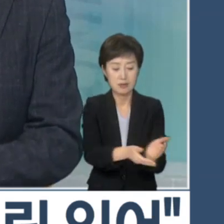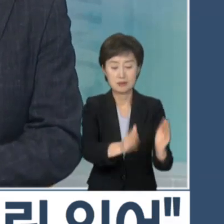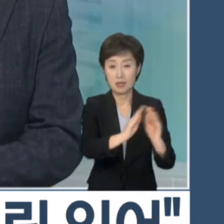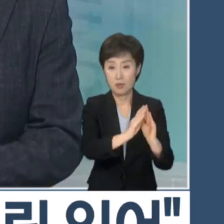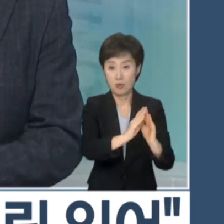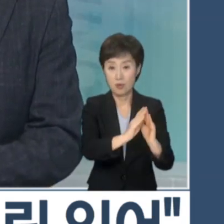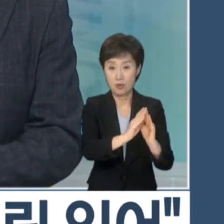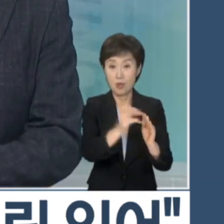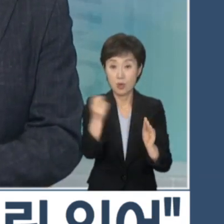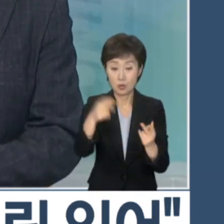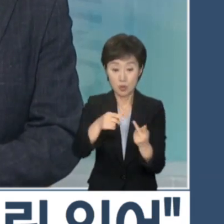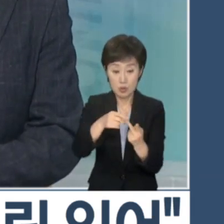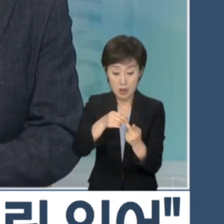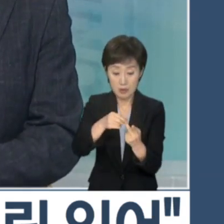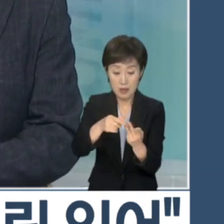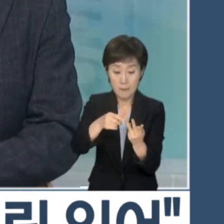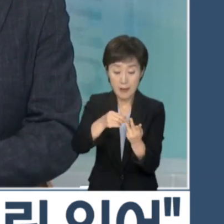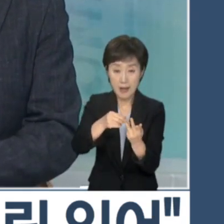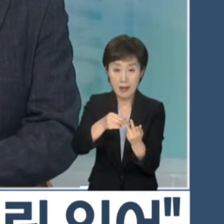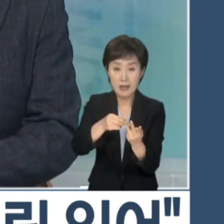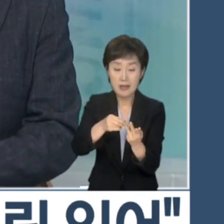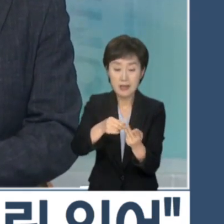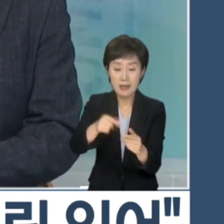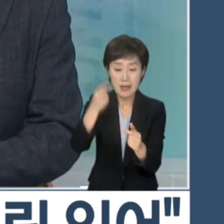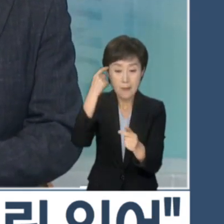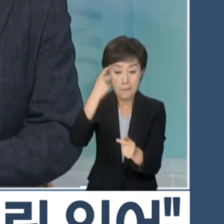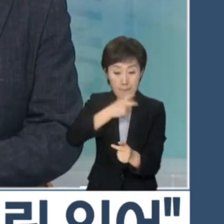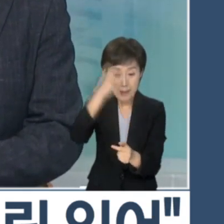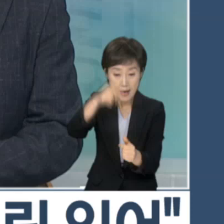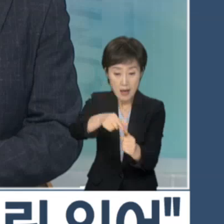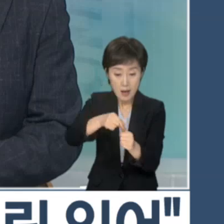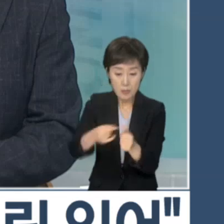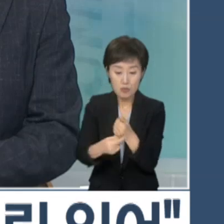그러고 인재 영입위를 동시에 발족시키겠다는 거 아니겠습니까? 이 부분은